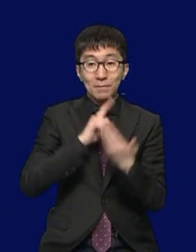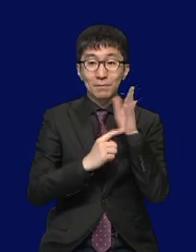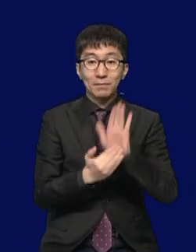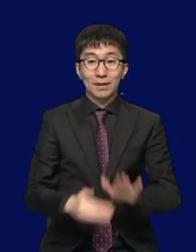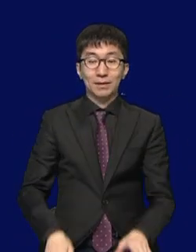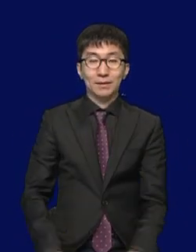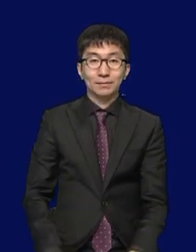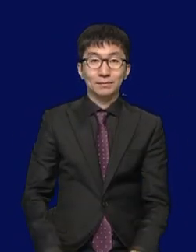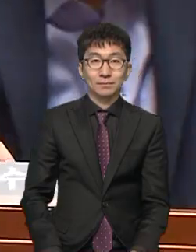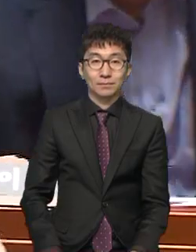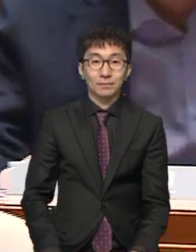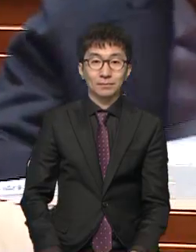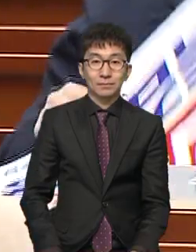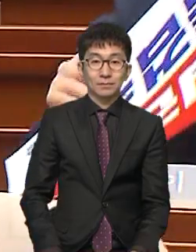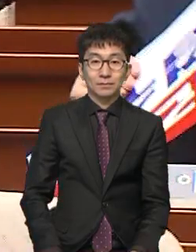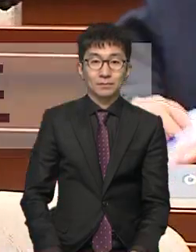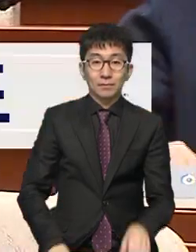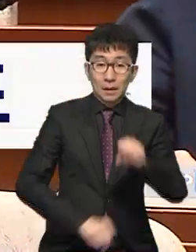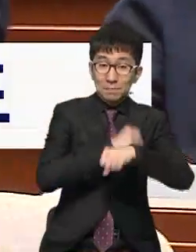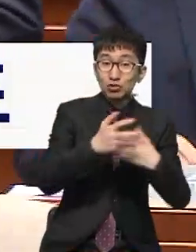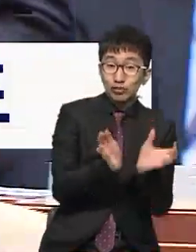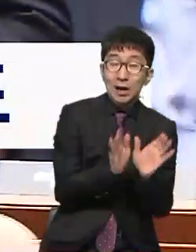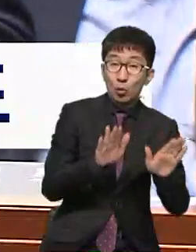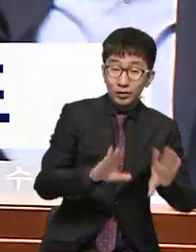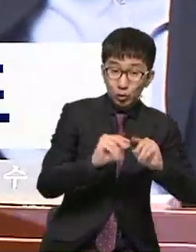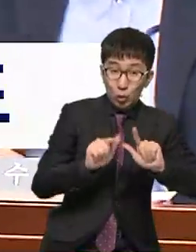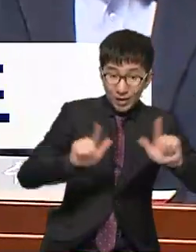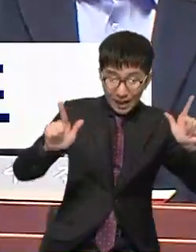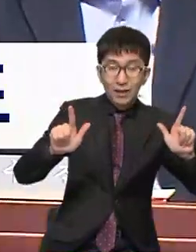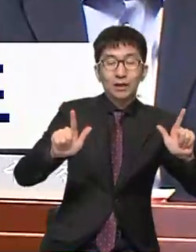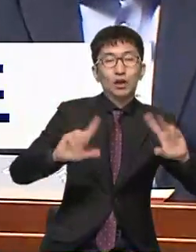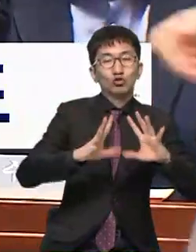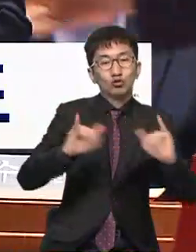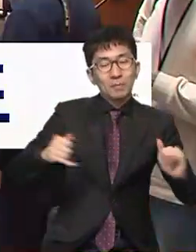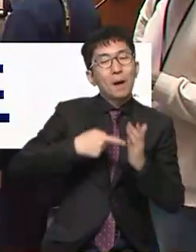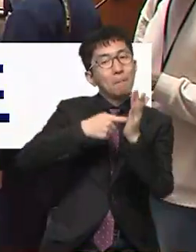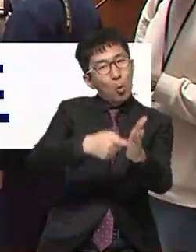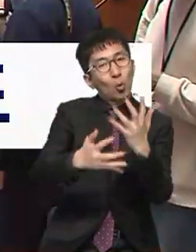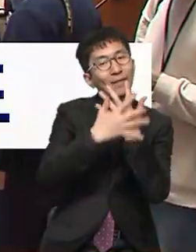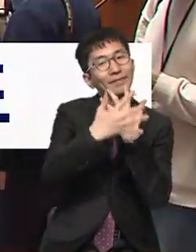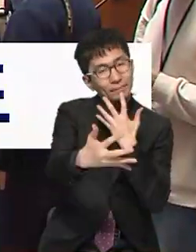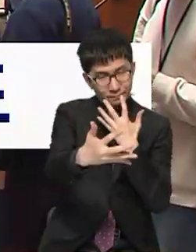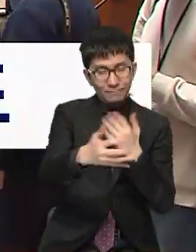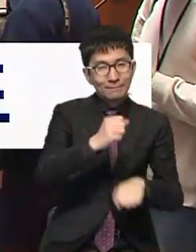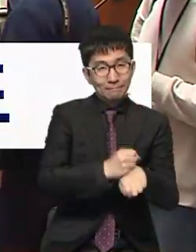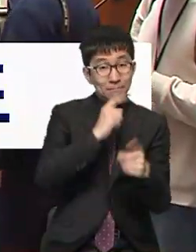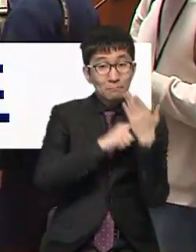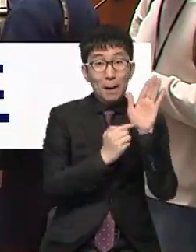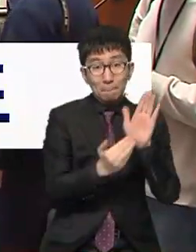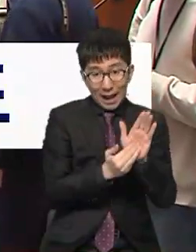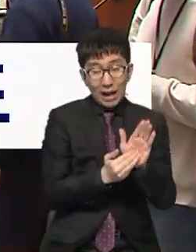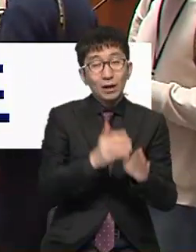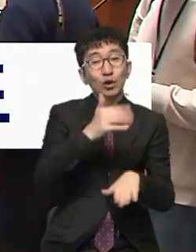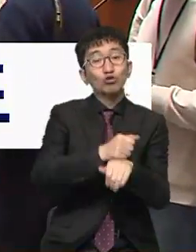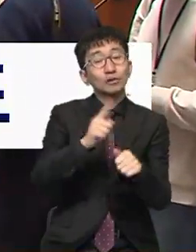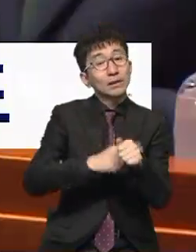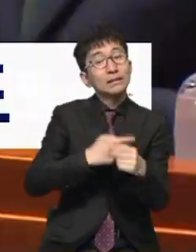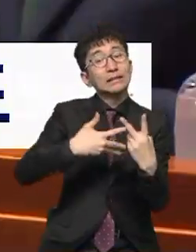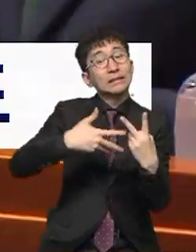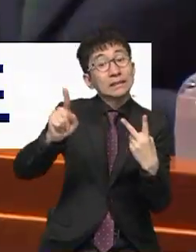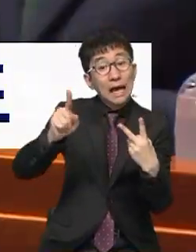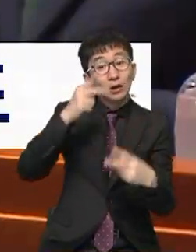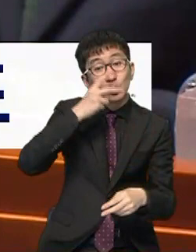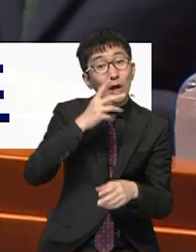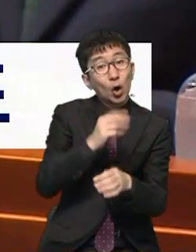협의하겠다고 밝혔습니다. 민주당이 오는 토요일 국민 보고대회를 예고한 만큼 2차 조사는 다음 주로 넘어갈